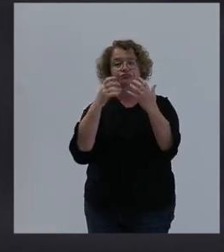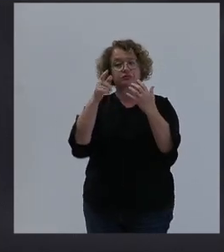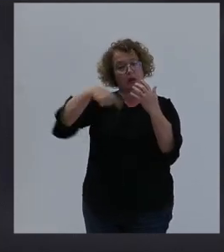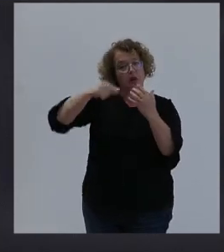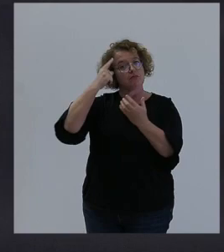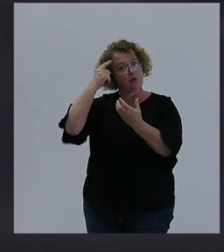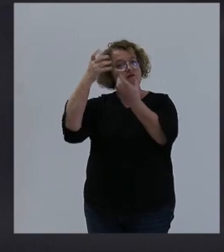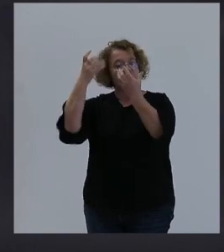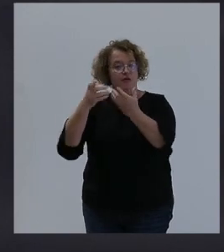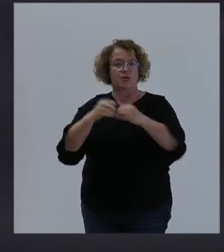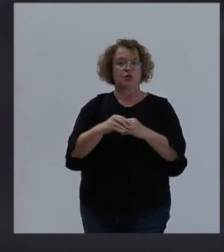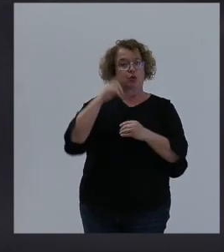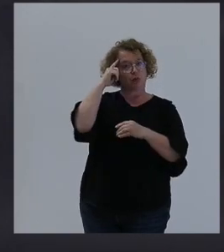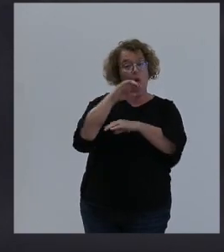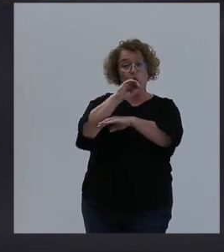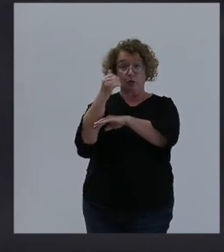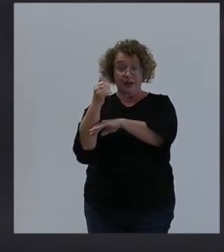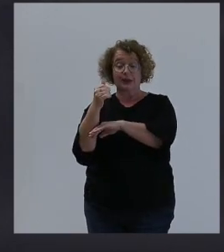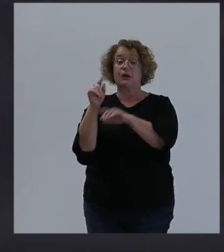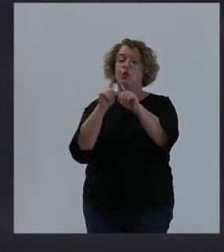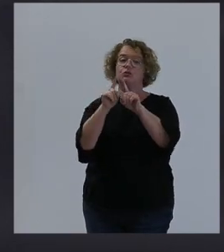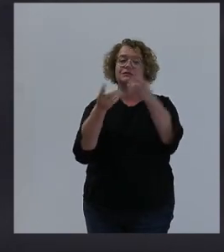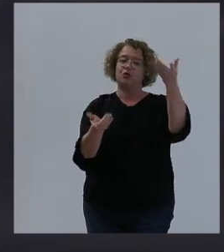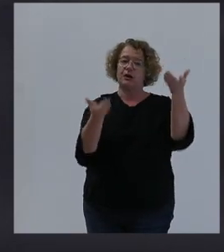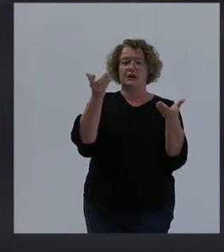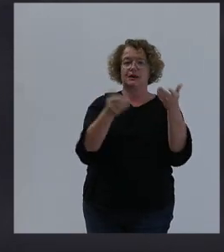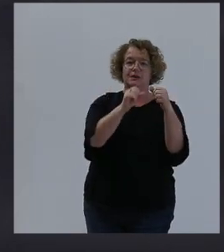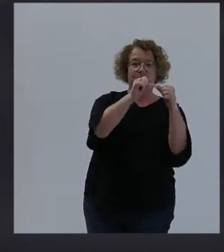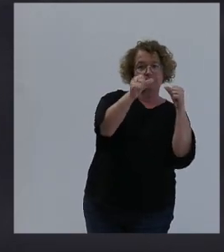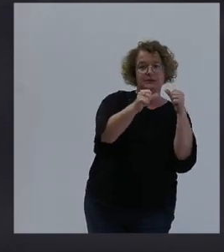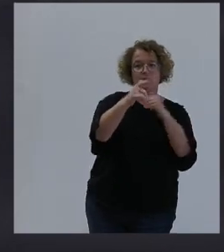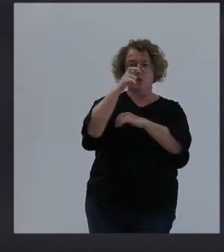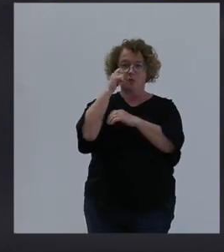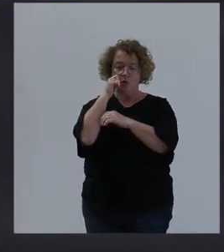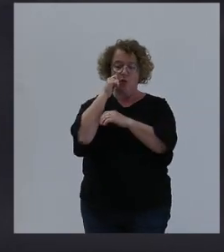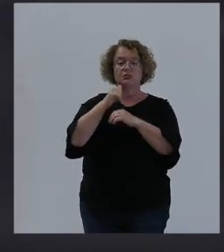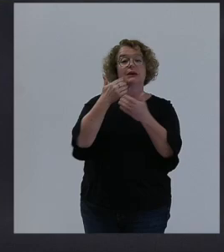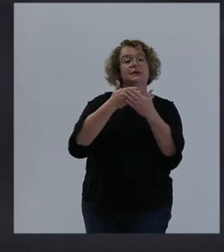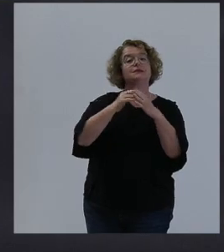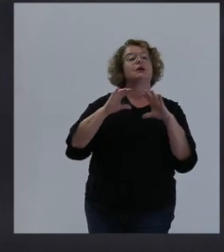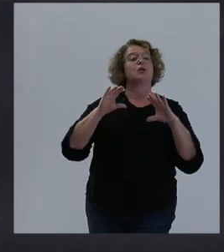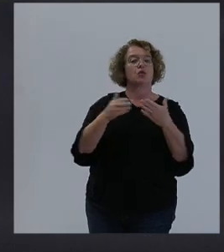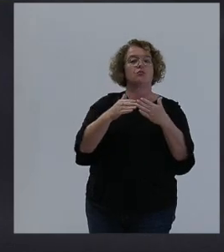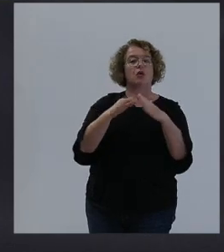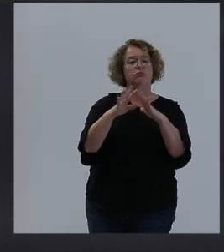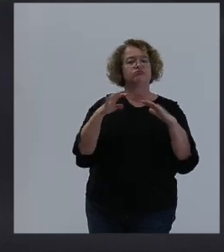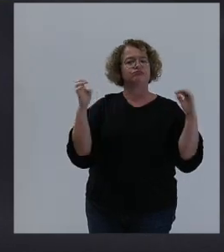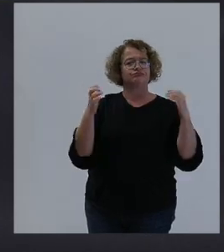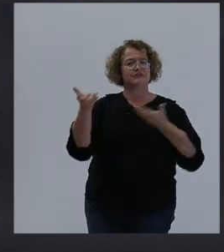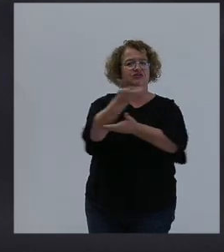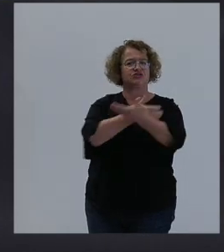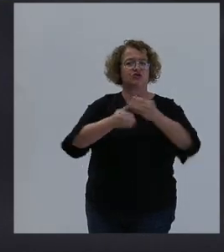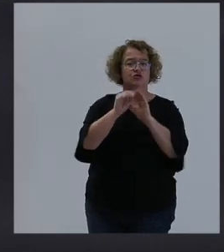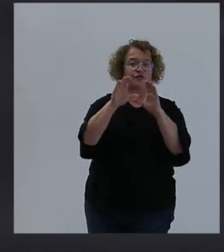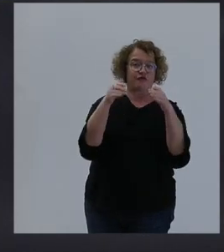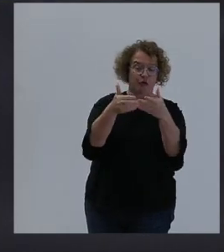étudiants. Donc il faut penser le numérique, mais vraiment de façon équilibrée. Et c'est vrai que pour penser ces questions-là, je pense que des assises de la formation sont peut-être, où